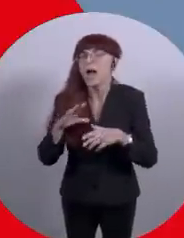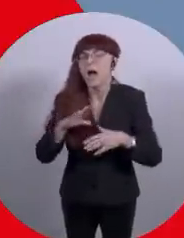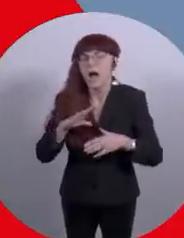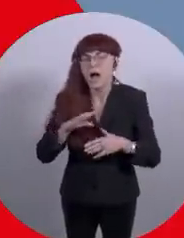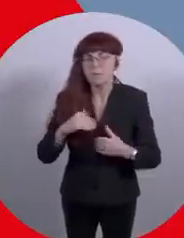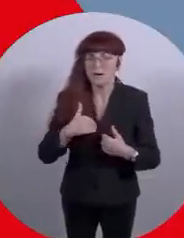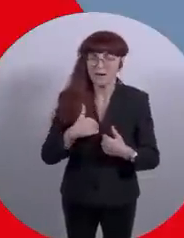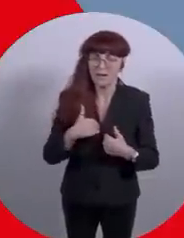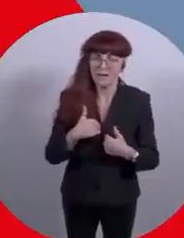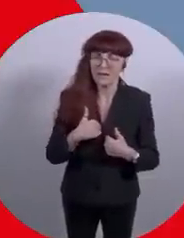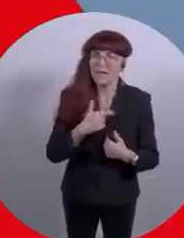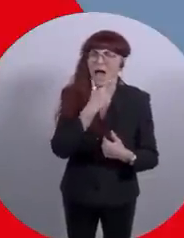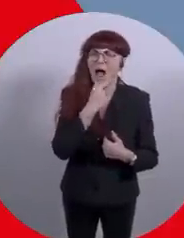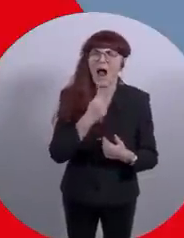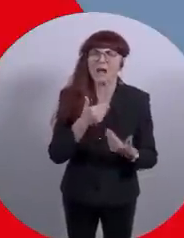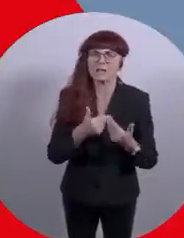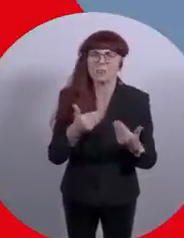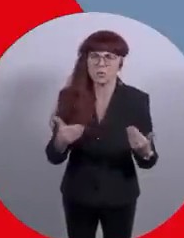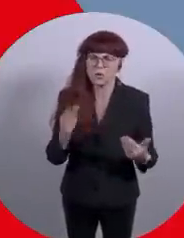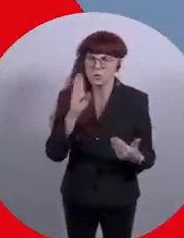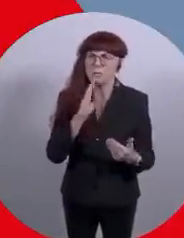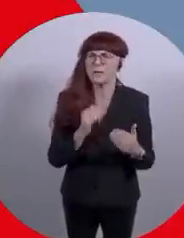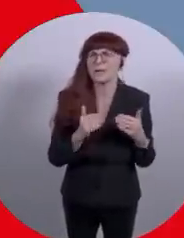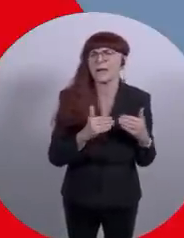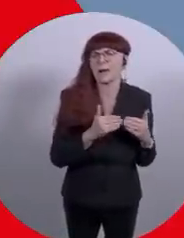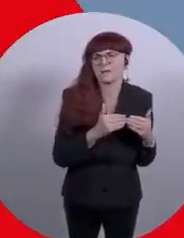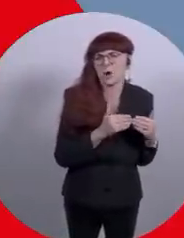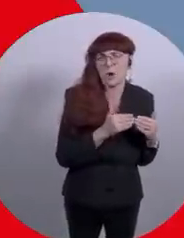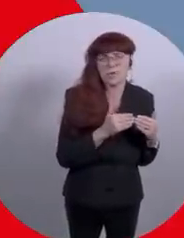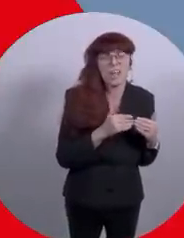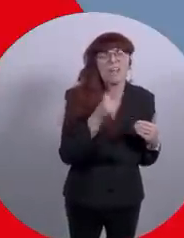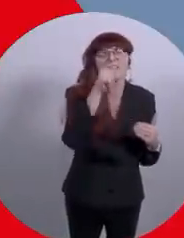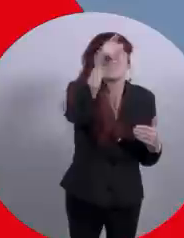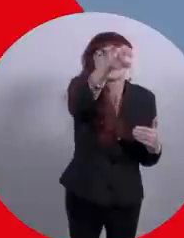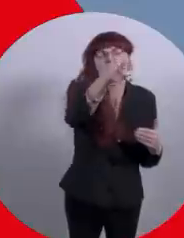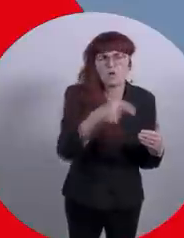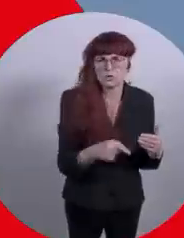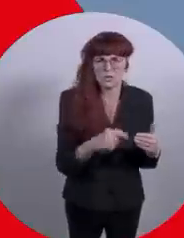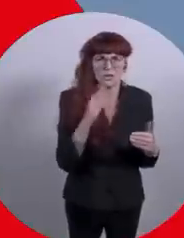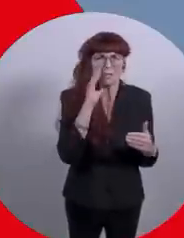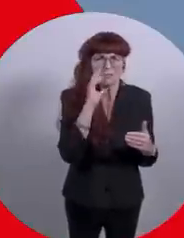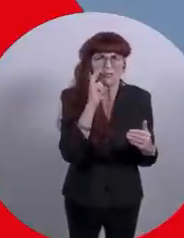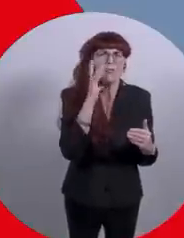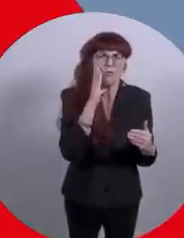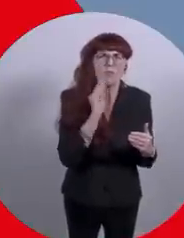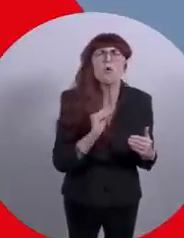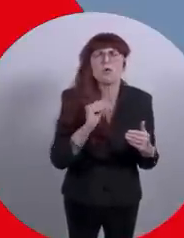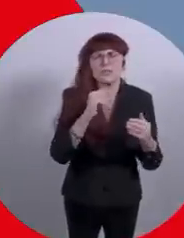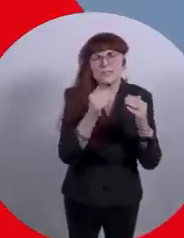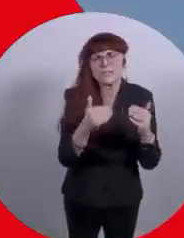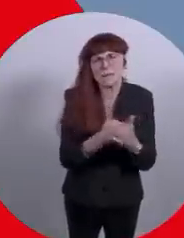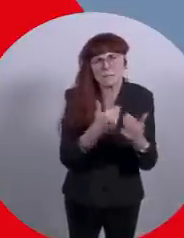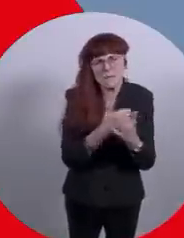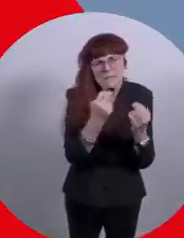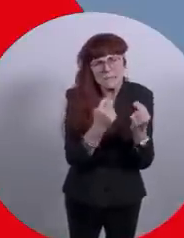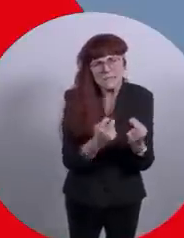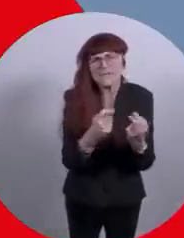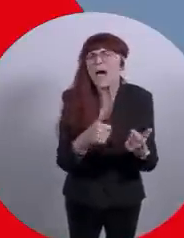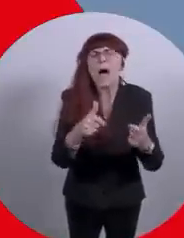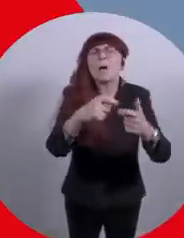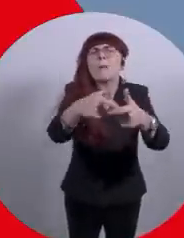mutig doch was im Wohnzimmer und nicht am Balkon und ich weiß auch hätte aber eher Balkon aber man